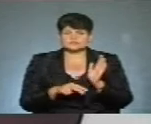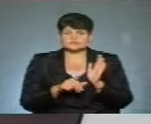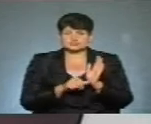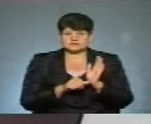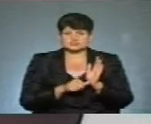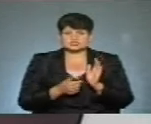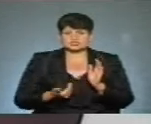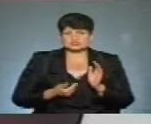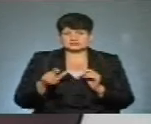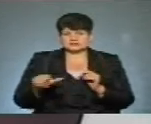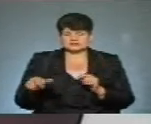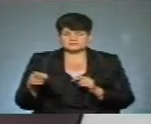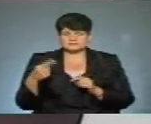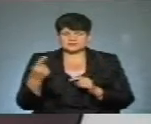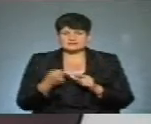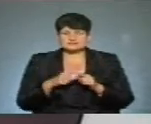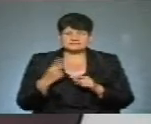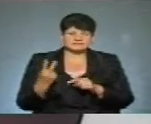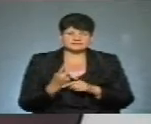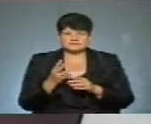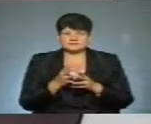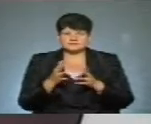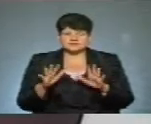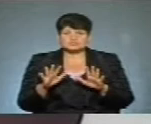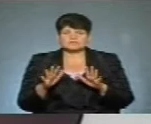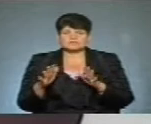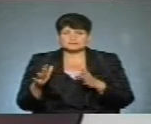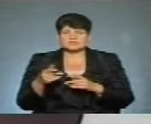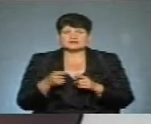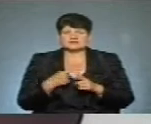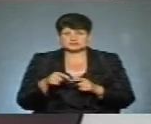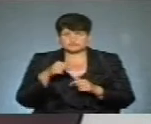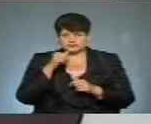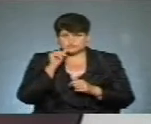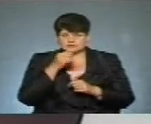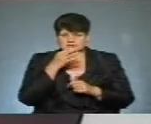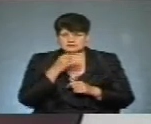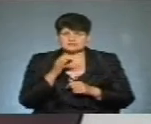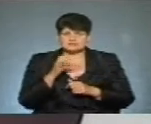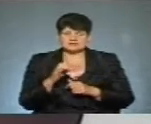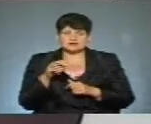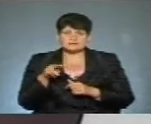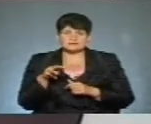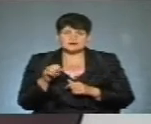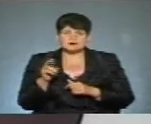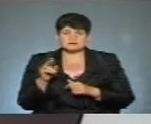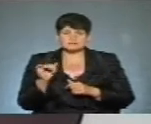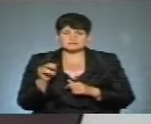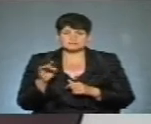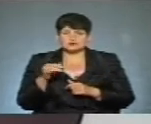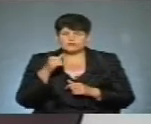76 жителів Тернопільщини. Це майже вдвічі більше випадків, аніж учора, розповіла Світлана Матіпура. За її словами,